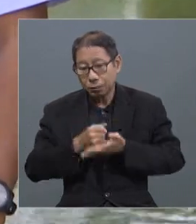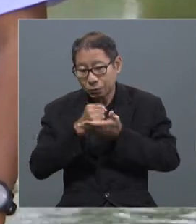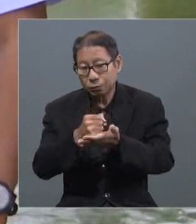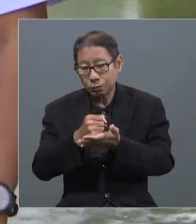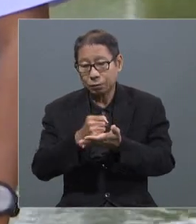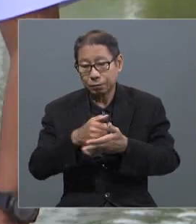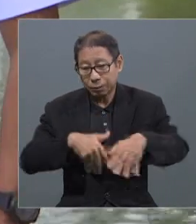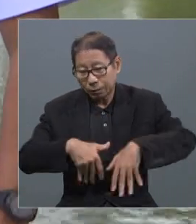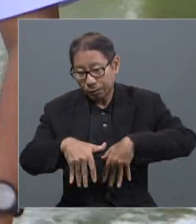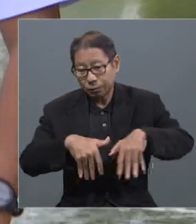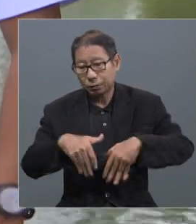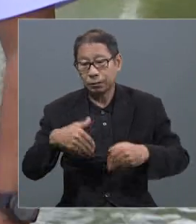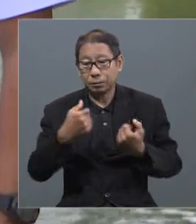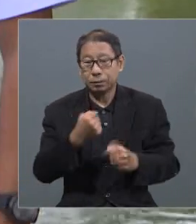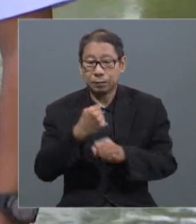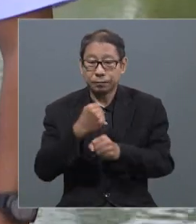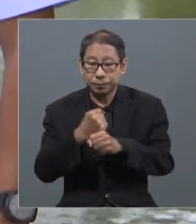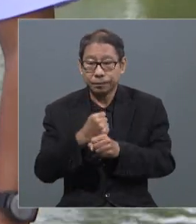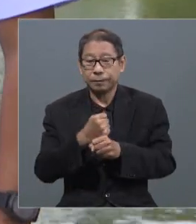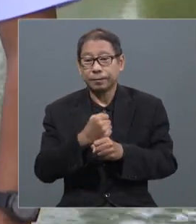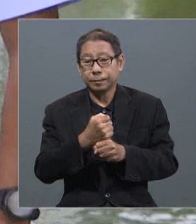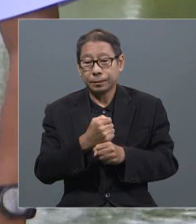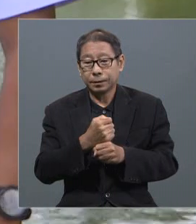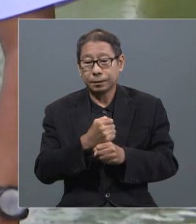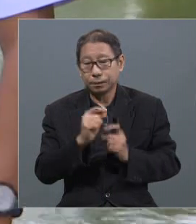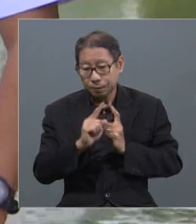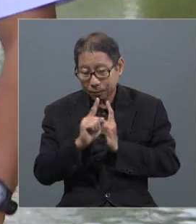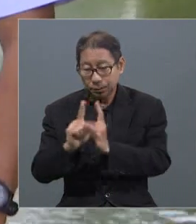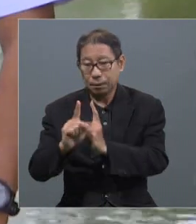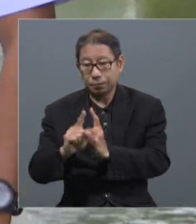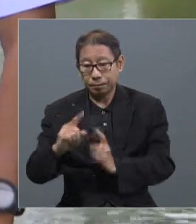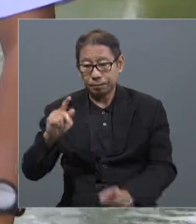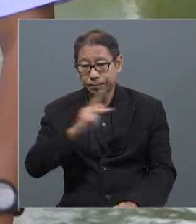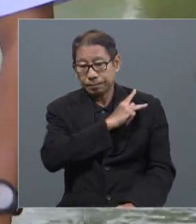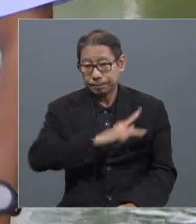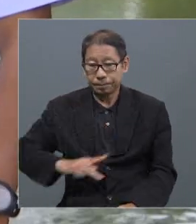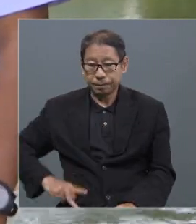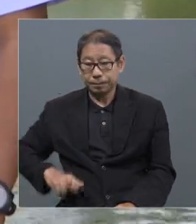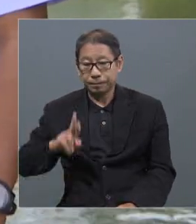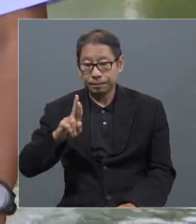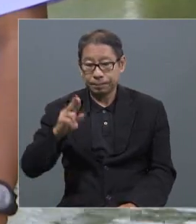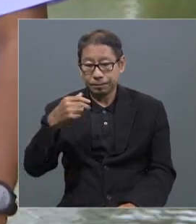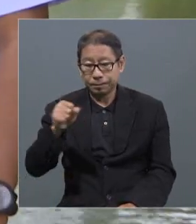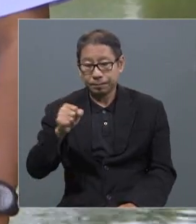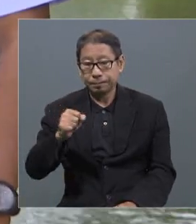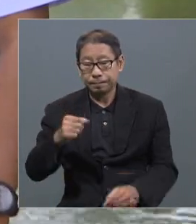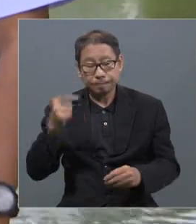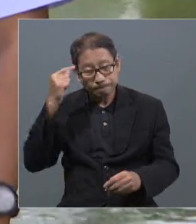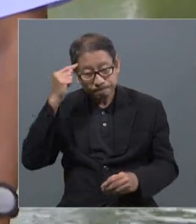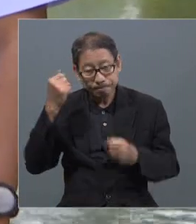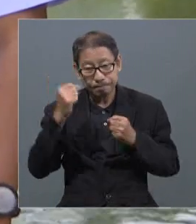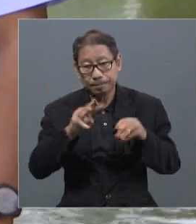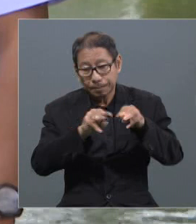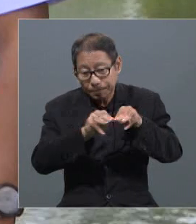จะต้องยึดมั่นถือมั่นดำเนินการโดยการทำกำหนดทิศทางนะครับว่า การให้บริการนั้นต้องให้ครอบคลุมทั่วถึงและมีมาตรฐาน